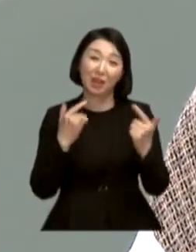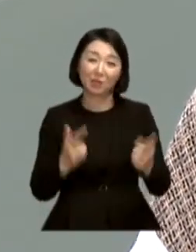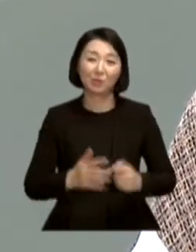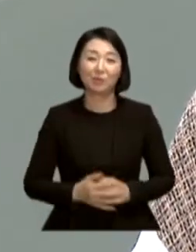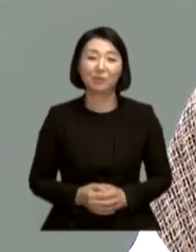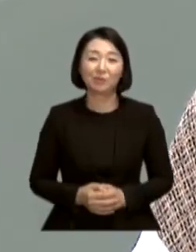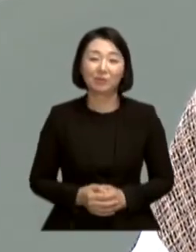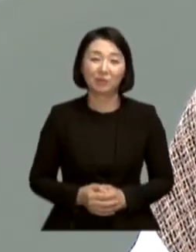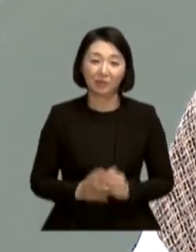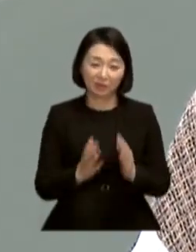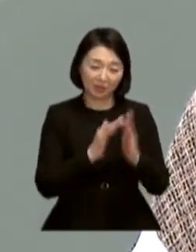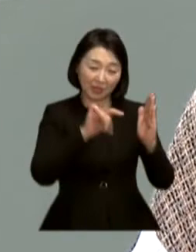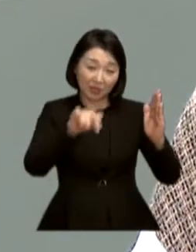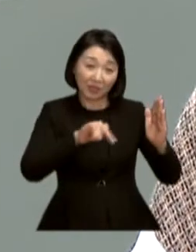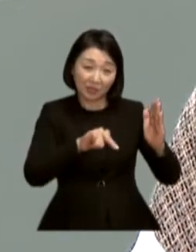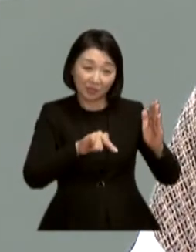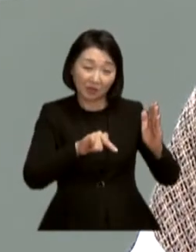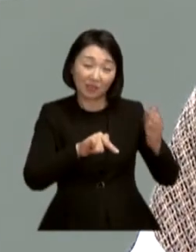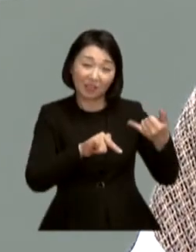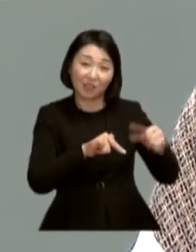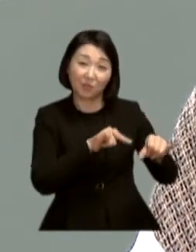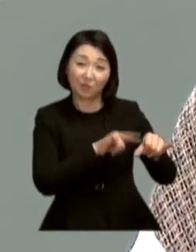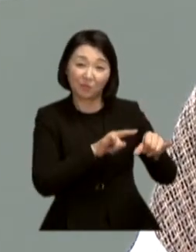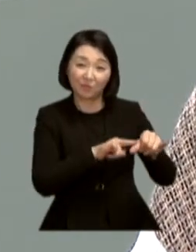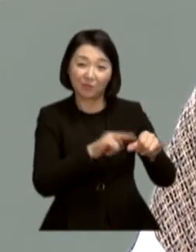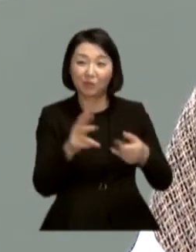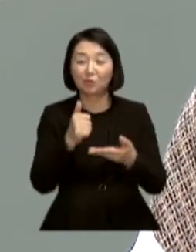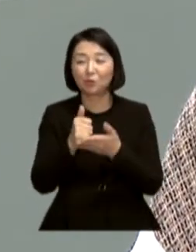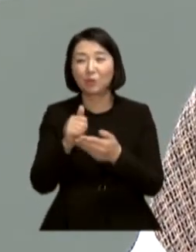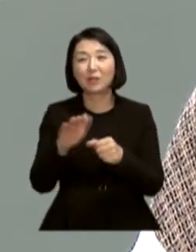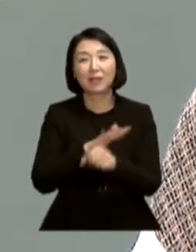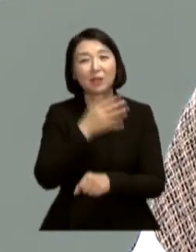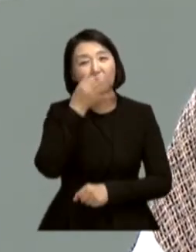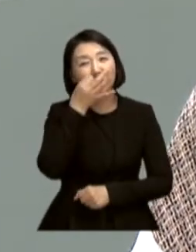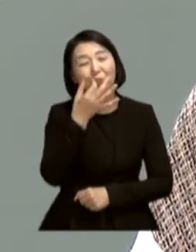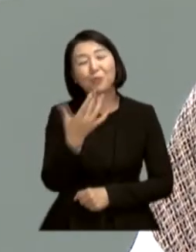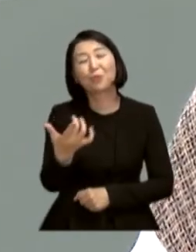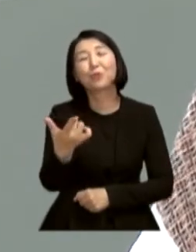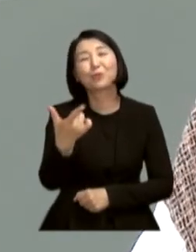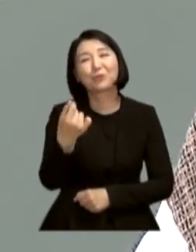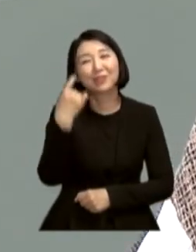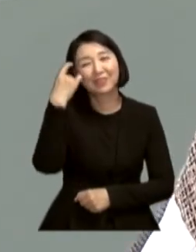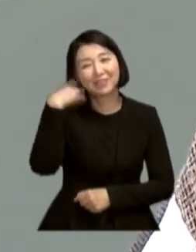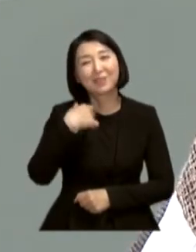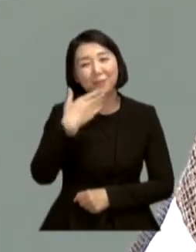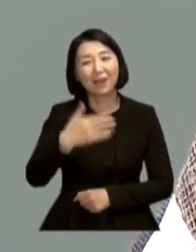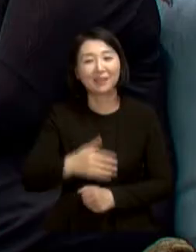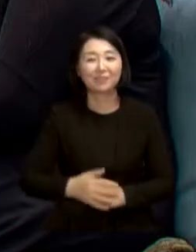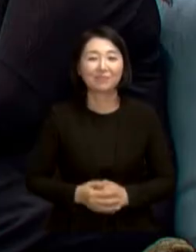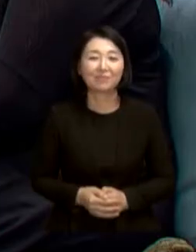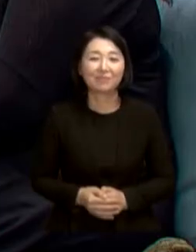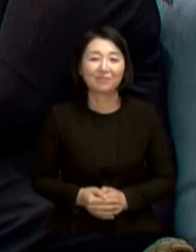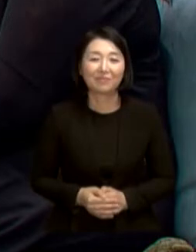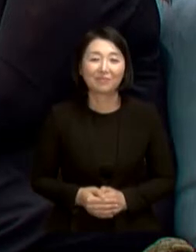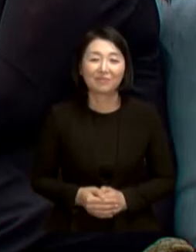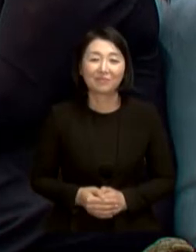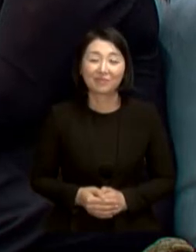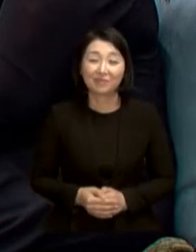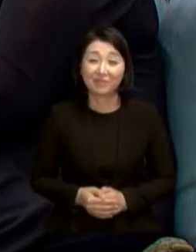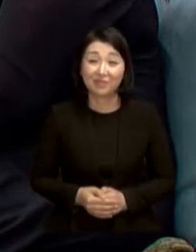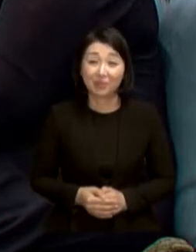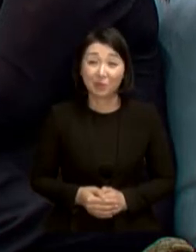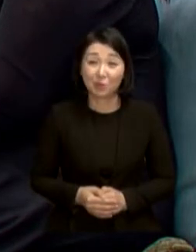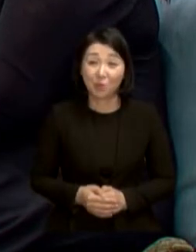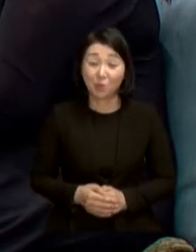아니라 가정에서 아이들에게 얼마나 주님의 사랑을 보여주시는지를 느낄 수 있었던 것 같아서 저는 오늘 이